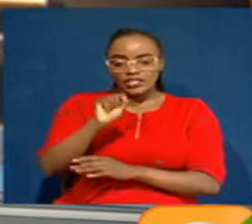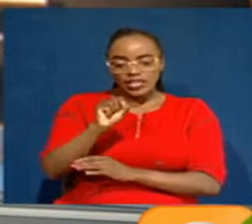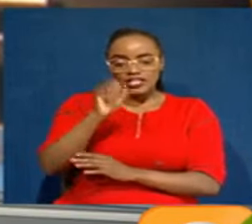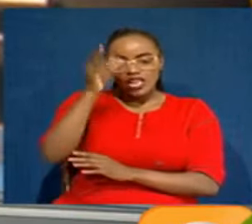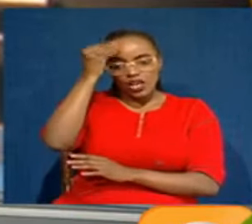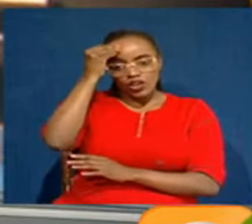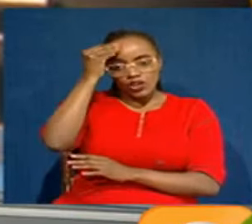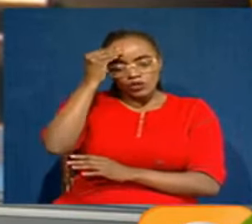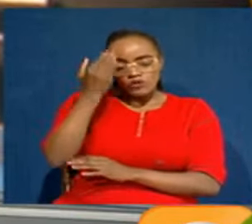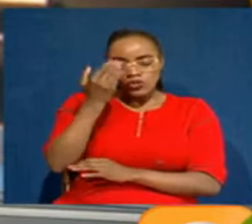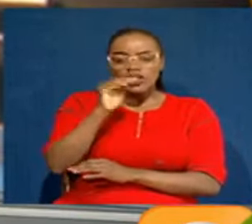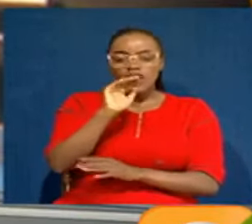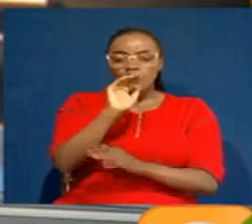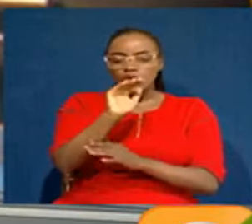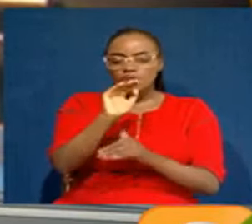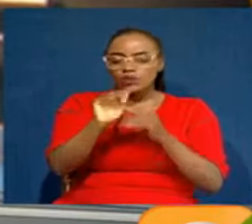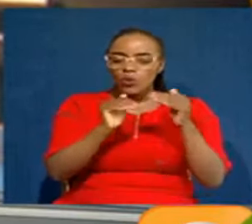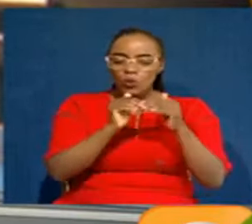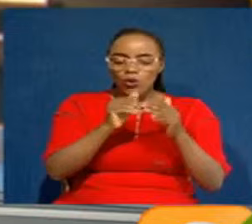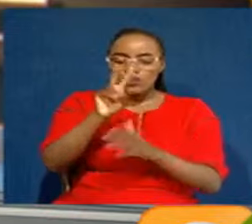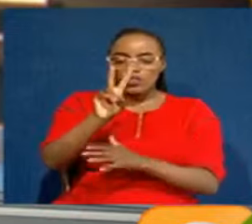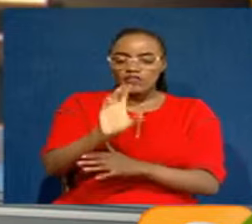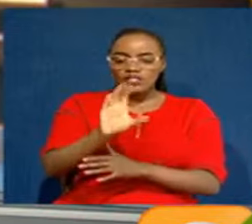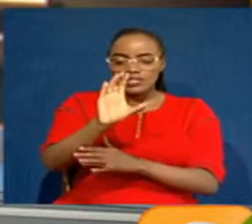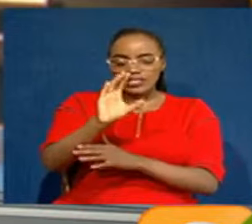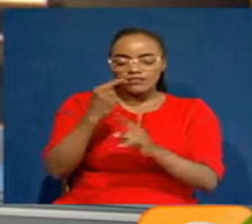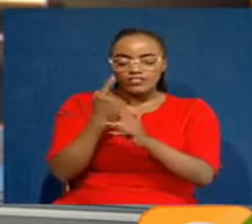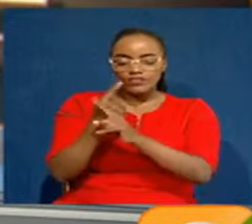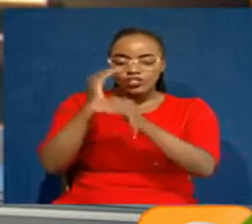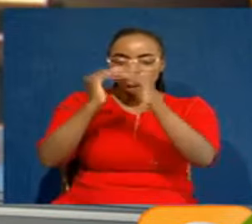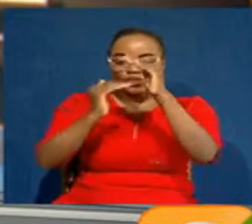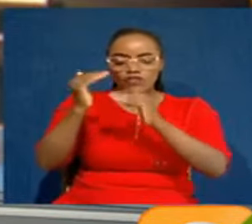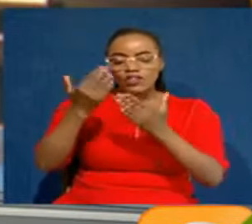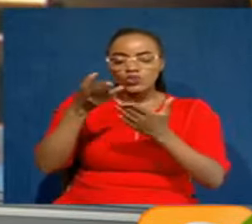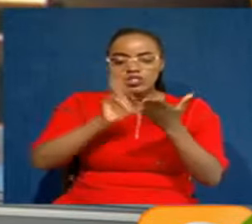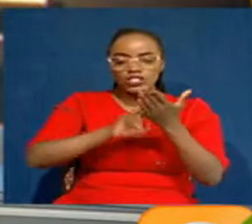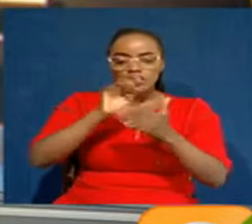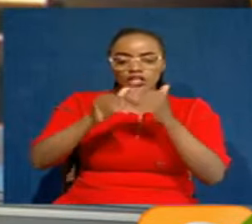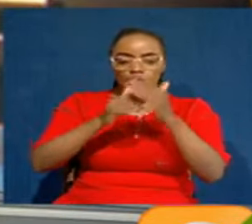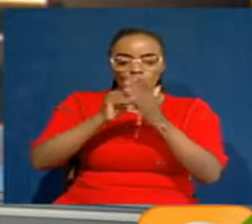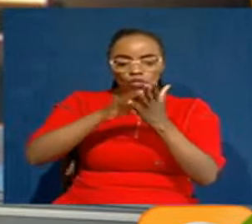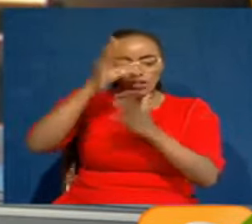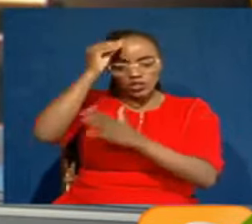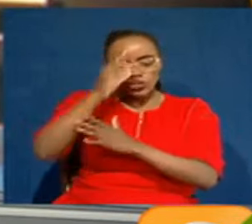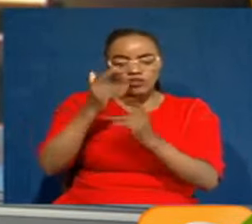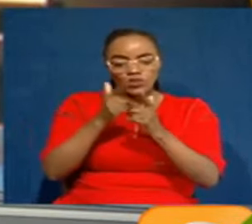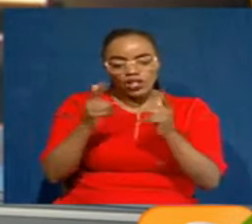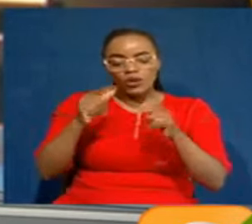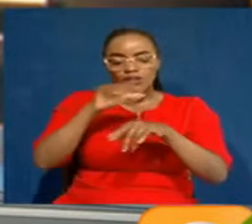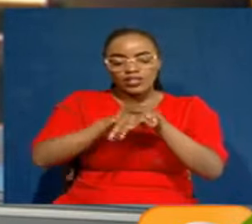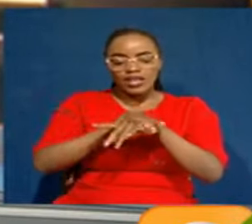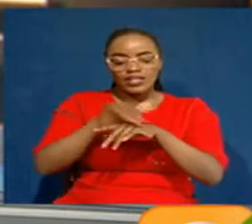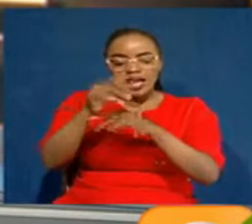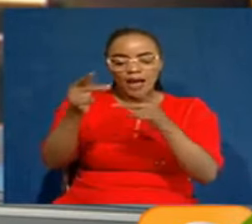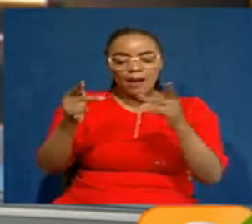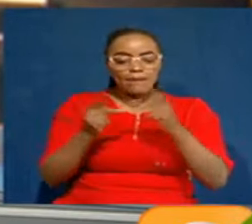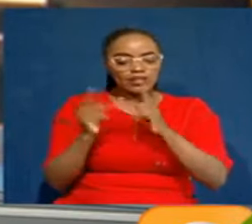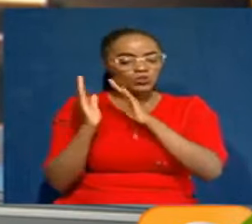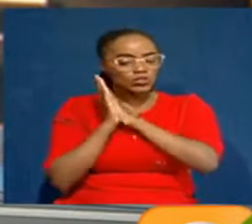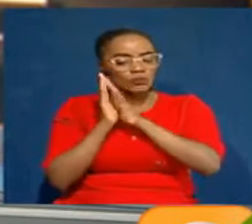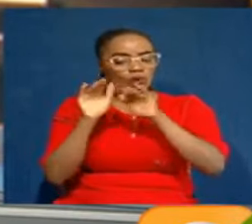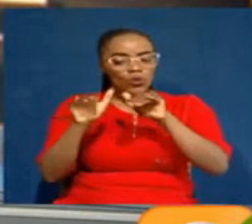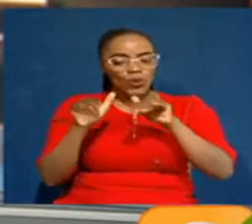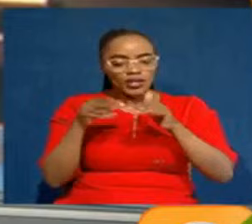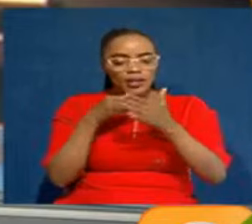Julius Migos amewaagiza manaibu chancellor wa vyuo vikuu kuwasajili wanafunzi wote na kuwasaidia kupata makao hata wanaposubiri